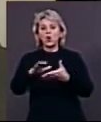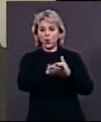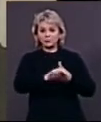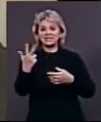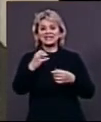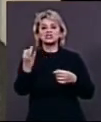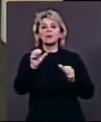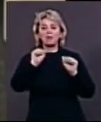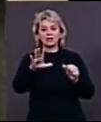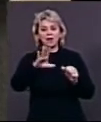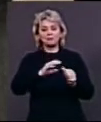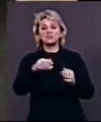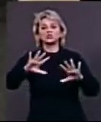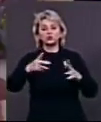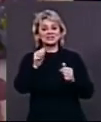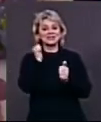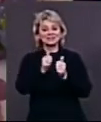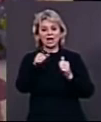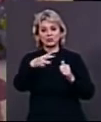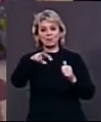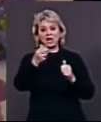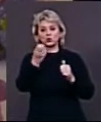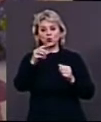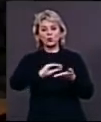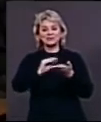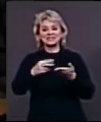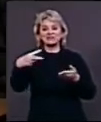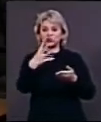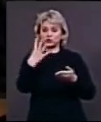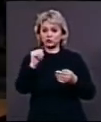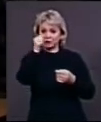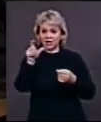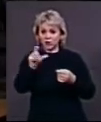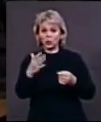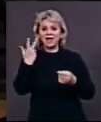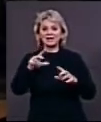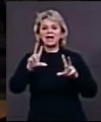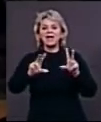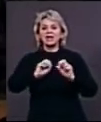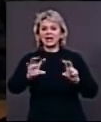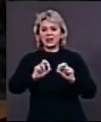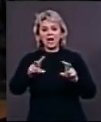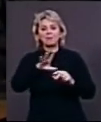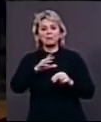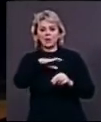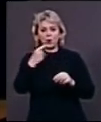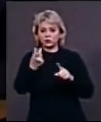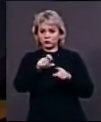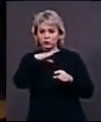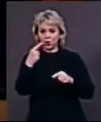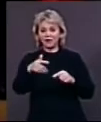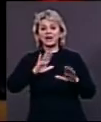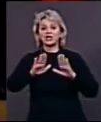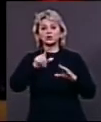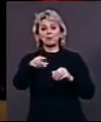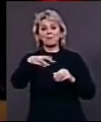история вполне могла бы произойти с каждым. Пришко писал пьесу в 2004-м, когда реклама буквально съедала потребителей. Режиссер